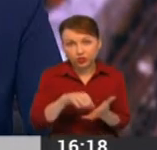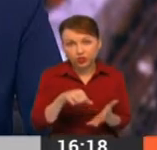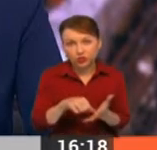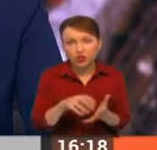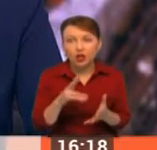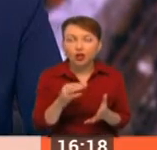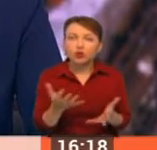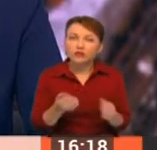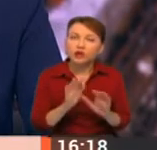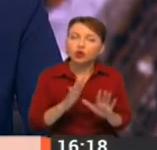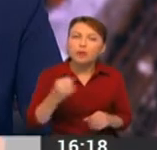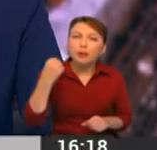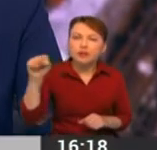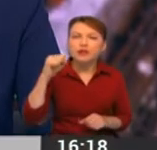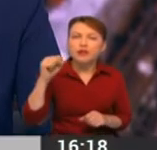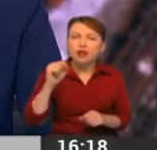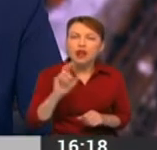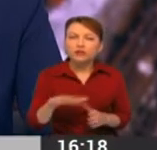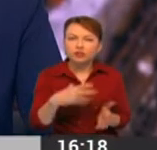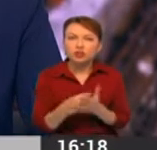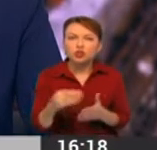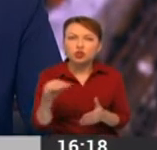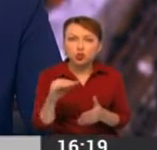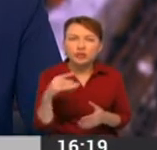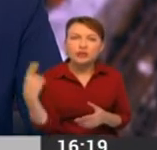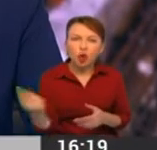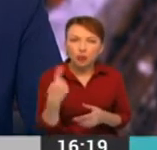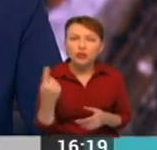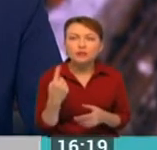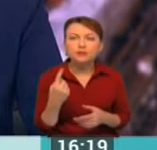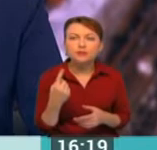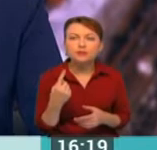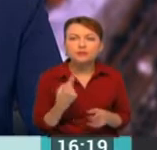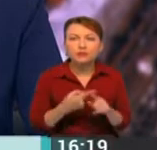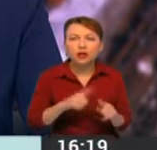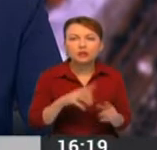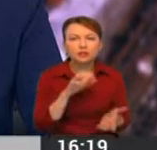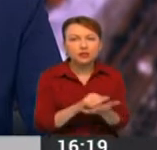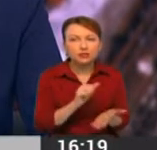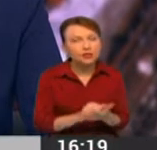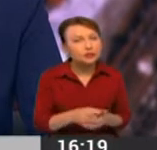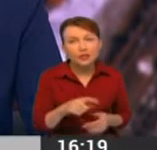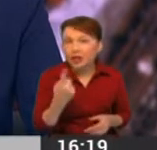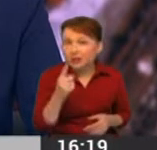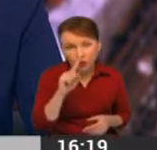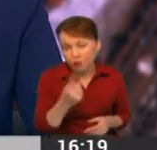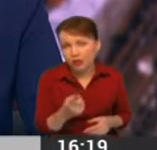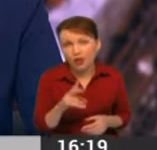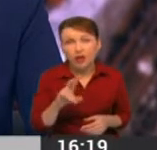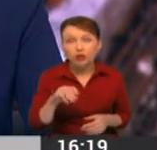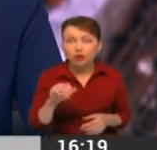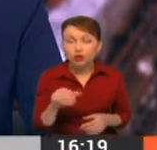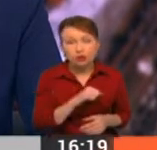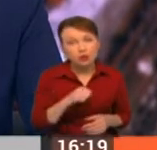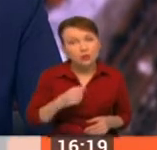взяли мы именно победителей, которые в своей Житомирской области этим занимаются уже не один год. Наташа сама